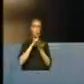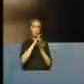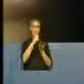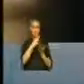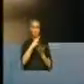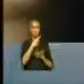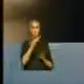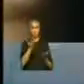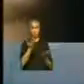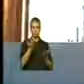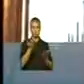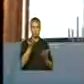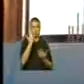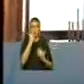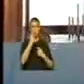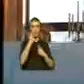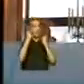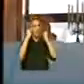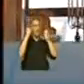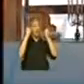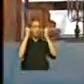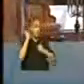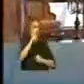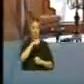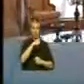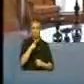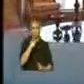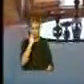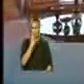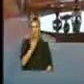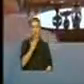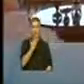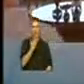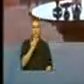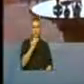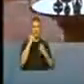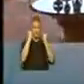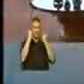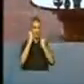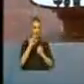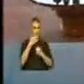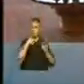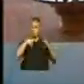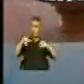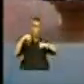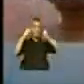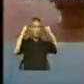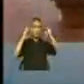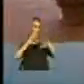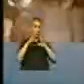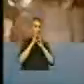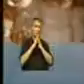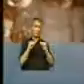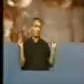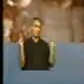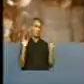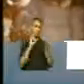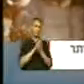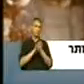הוא היו את כל אותן הפגנות שראינו אותן, את ההפגנות האלה ברחובות, כל זה כבר לא